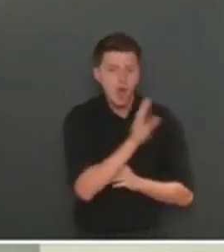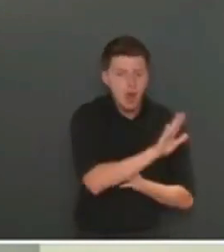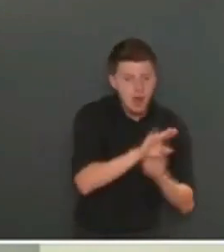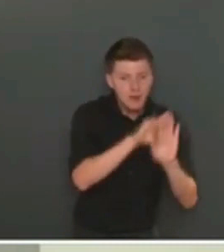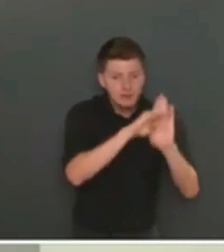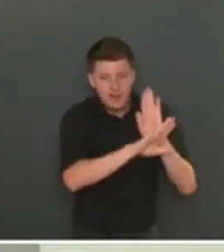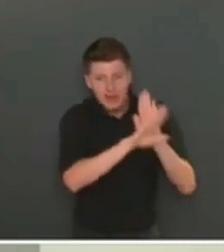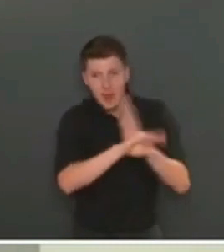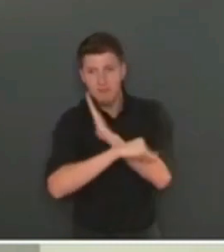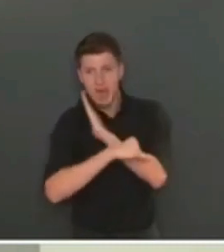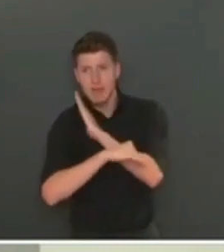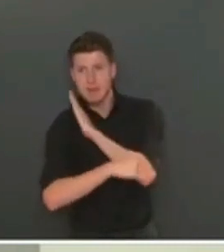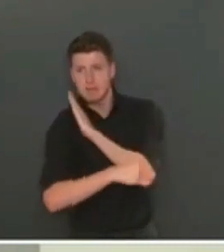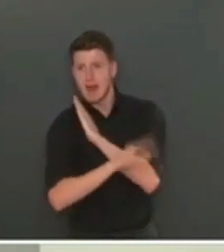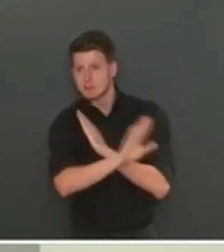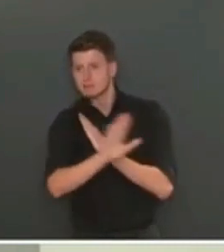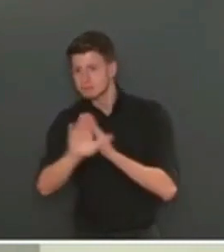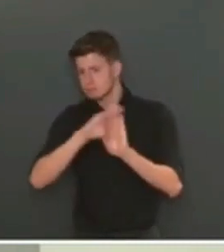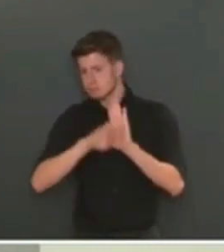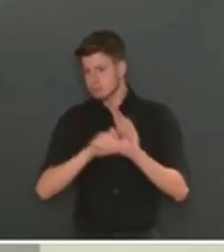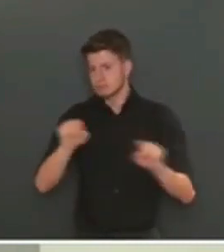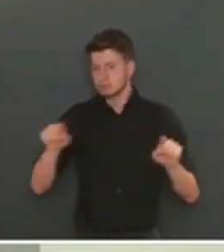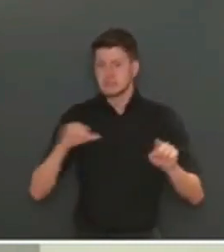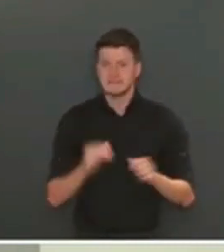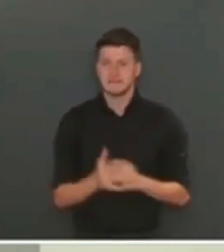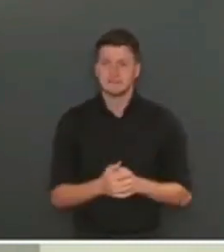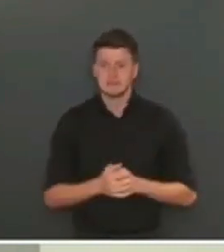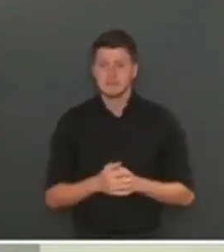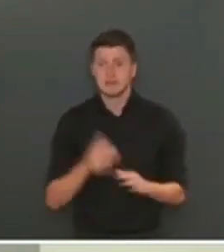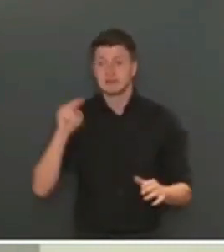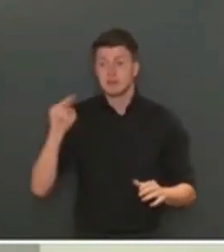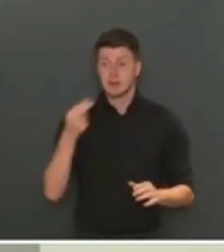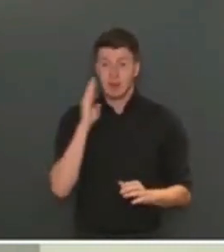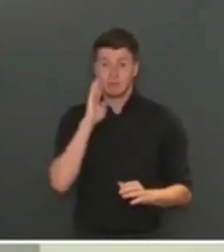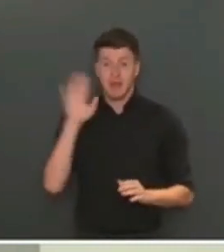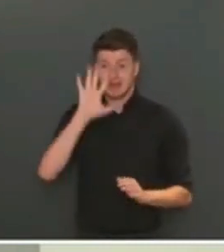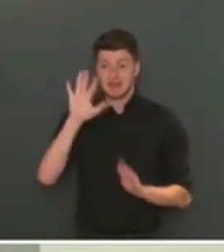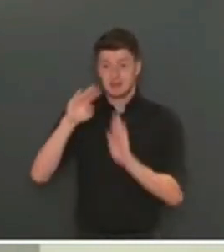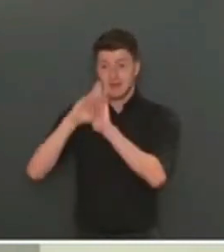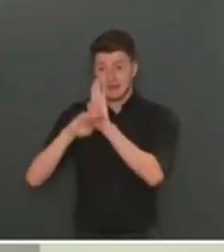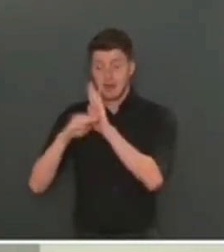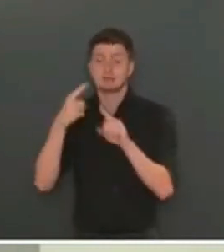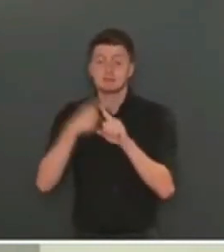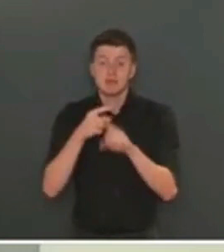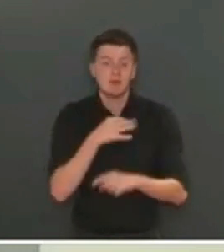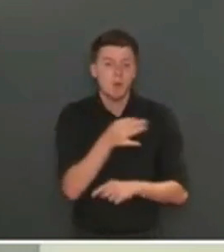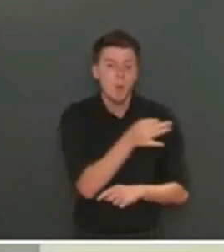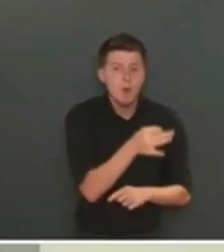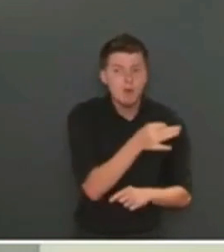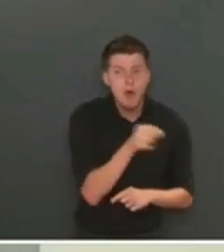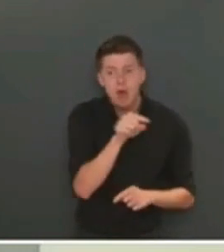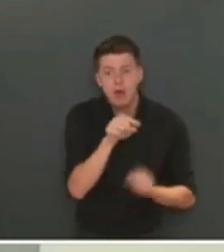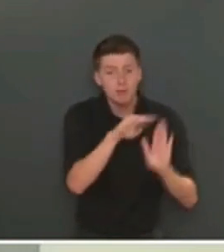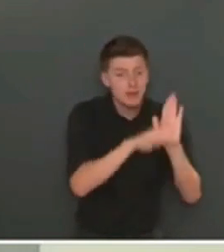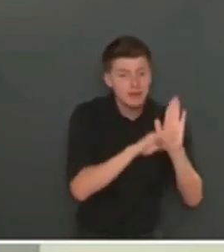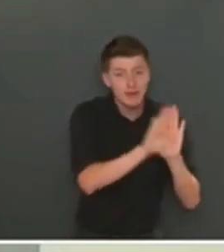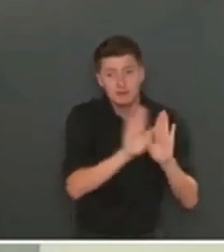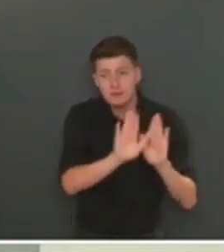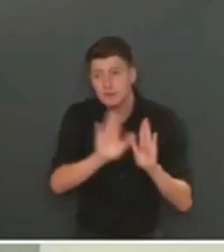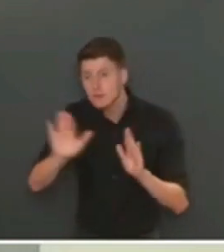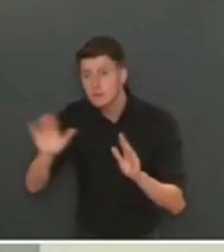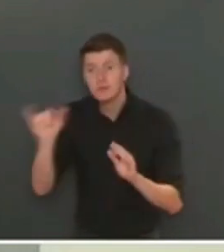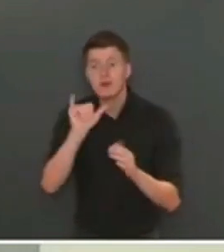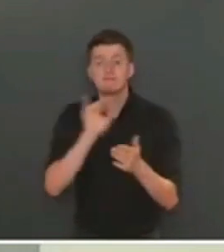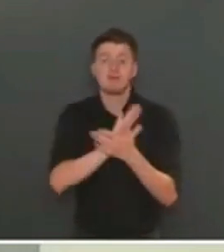باشة تعمل فايد على كل واحد وانا غد نخلل لكم هنا الفيديو ديال رئيسة الحكومة صوفي والميز وشنو قالت في